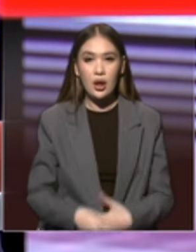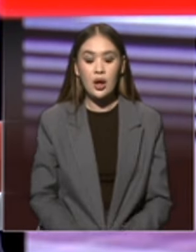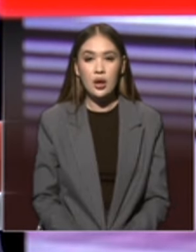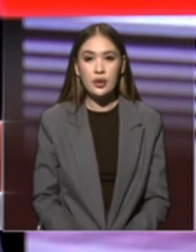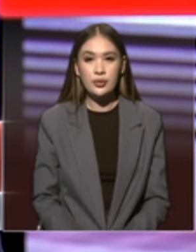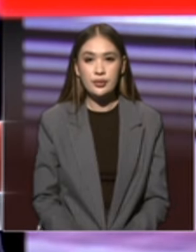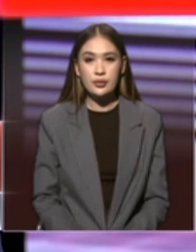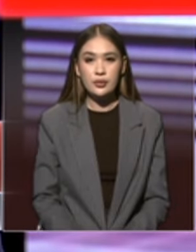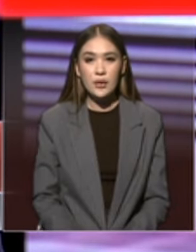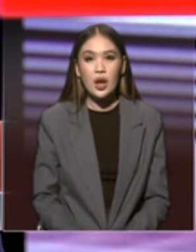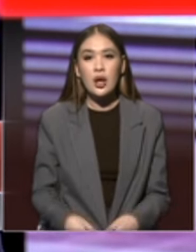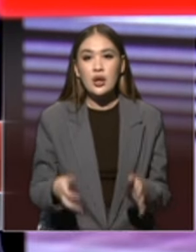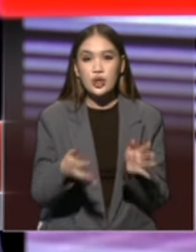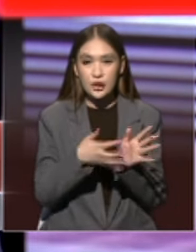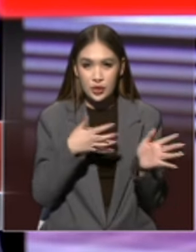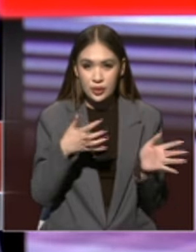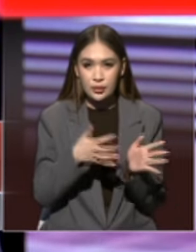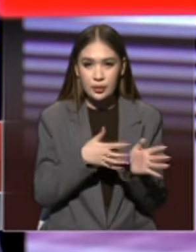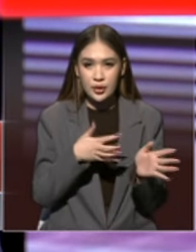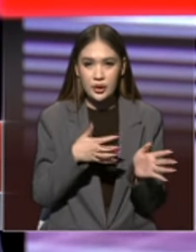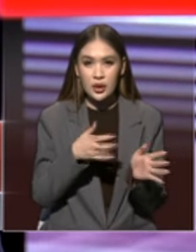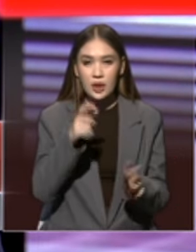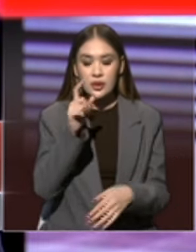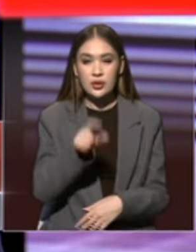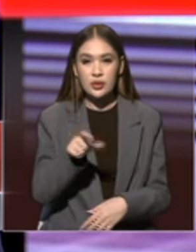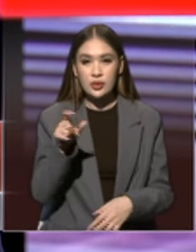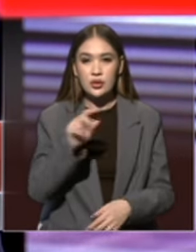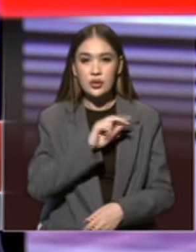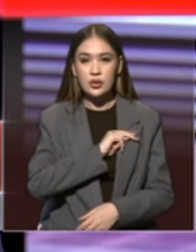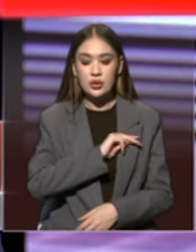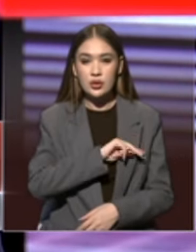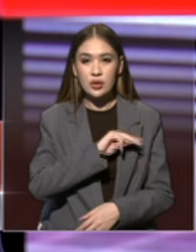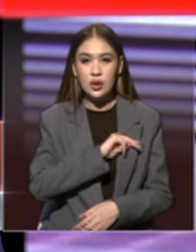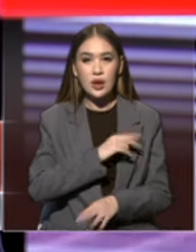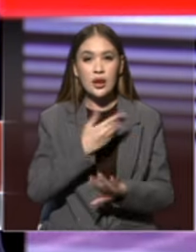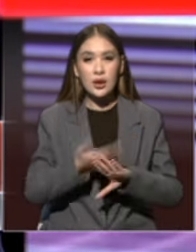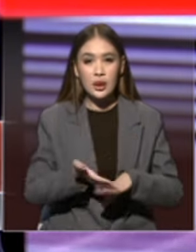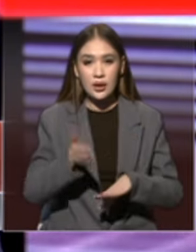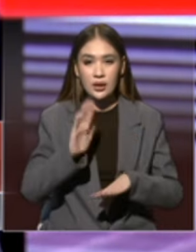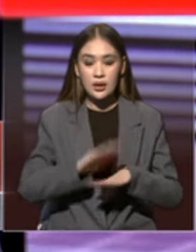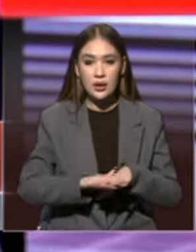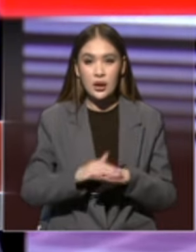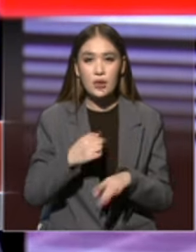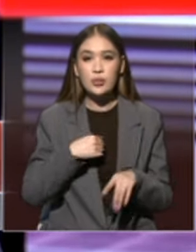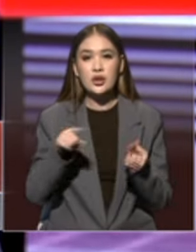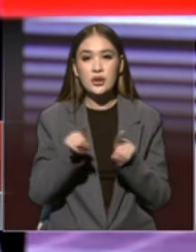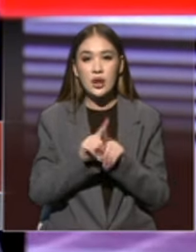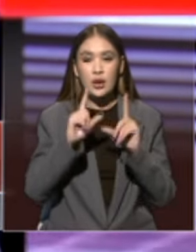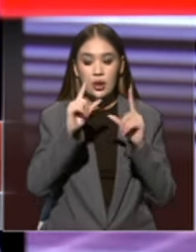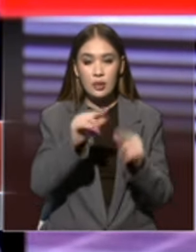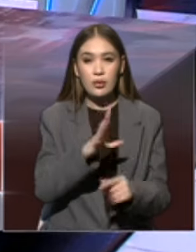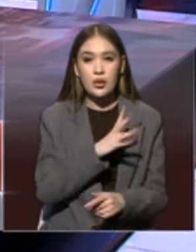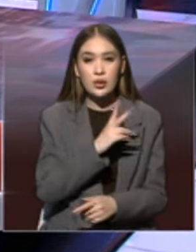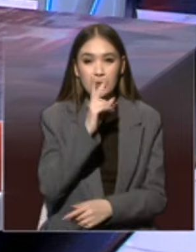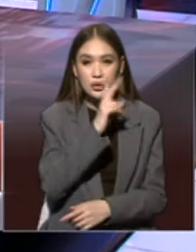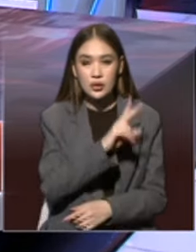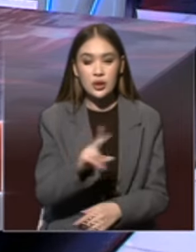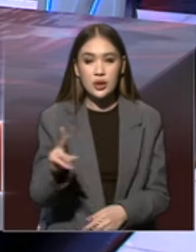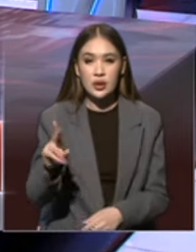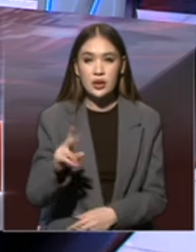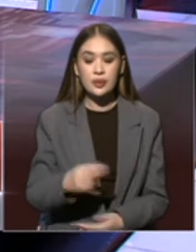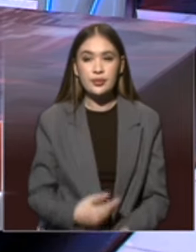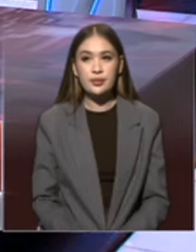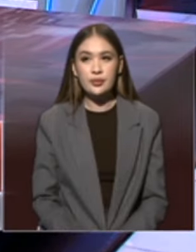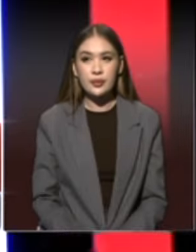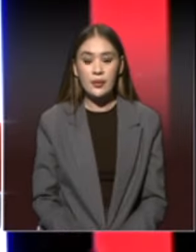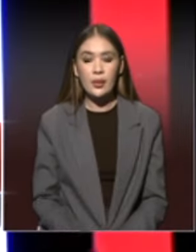Енді маман жетіспейді, ол бәріктарына анық, өте қиын. Бізде бардық ол өңірлерге, тұрақты деңгейде біз алдында осы